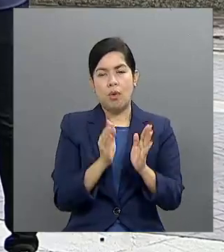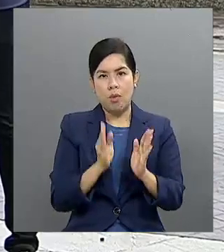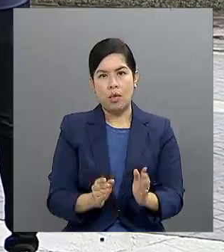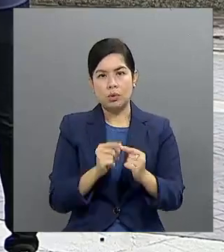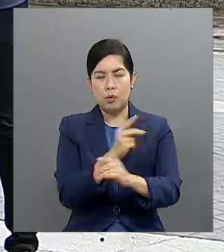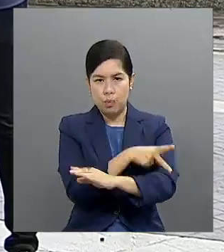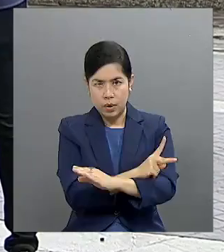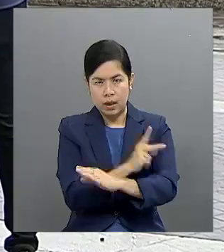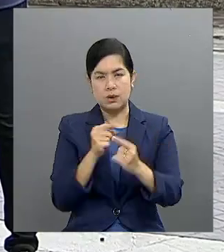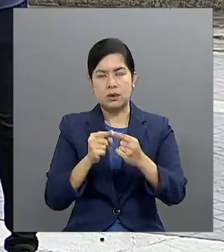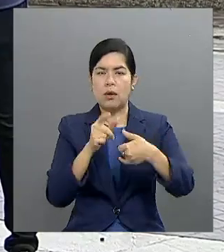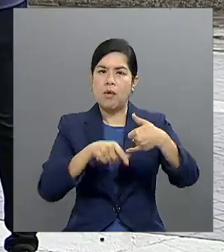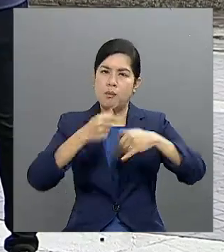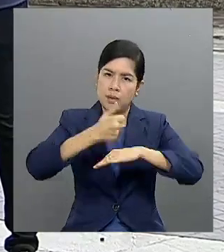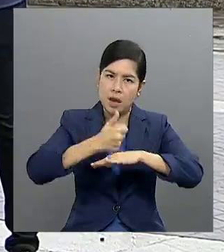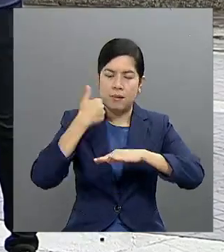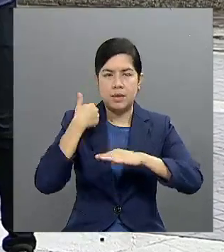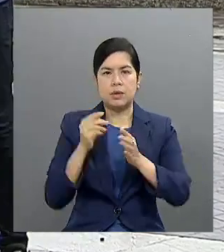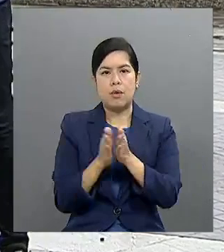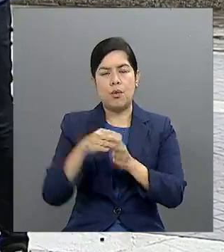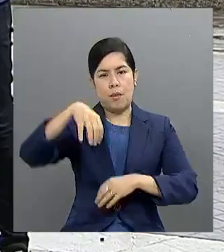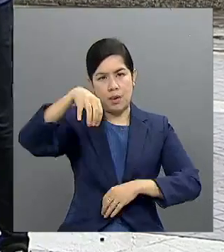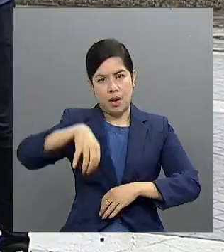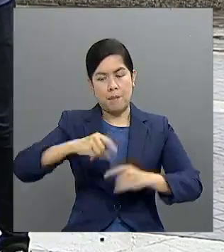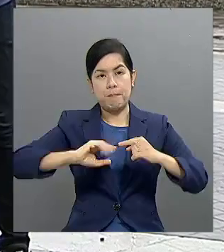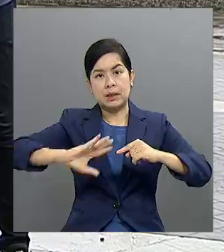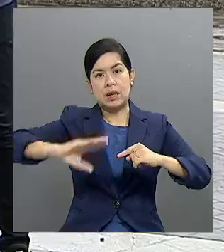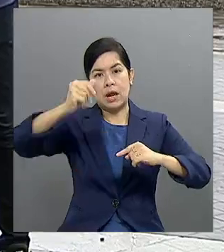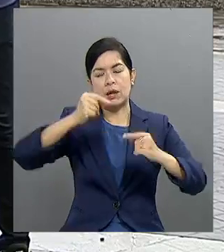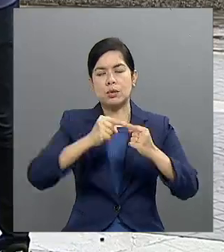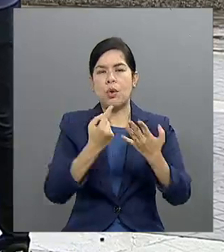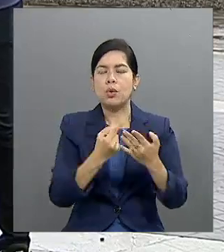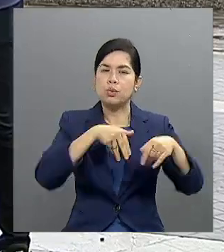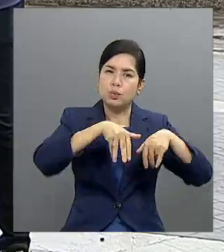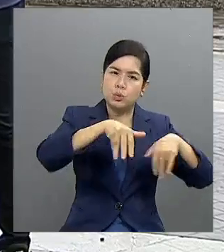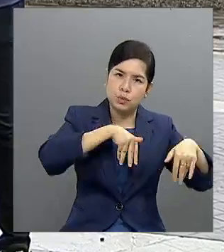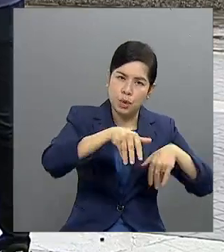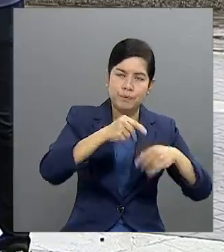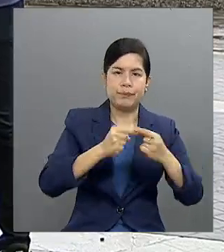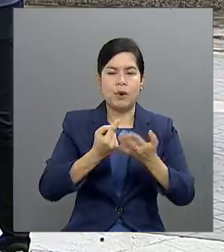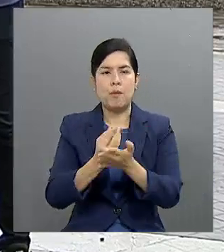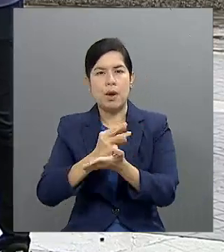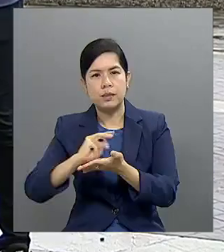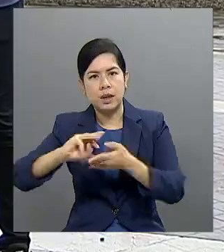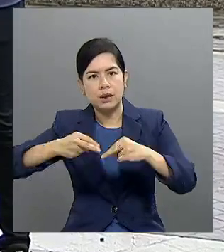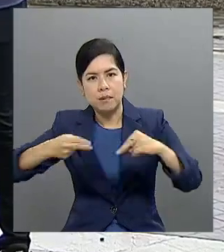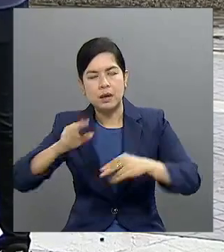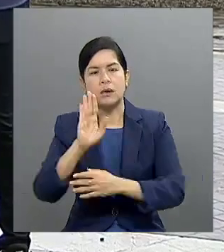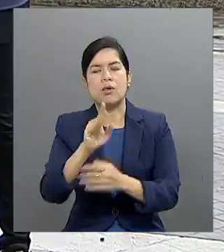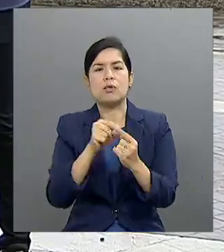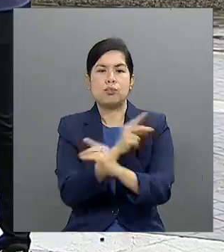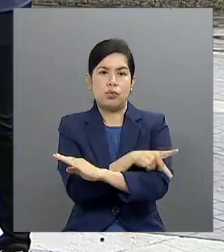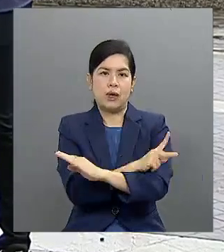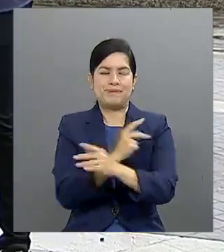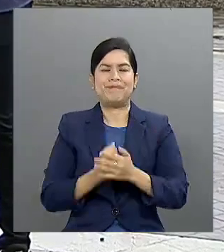บคุณนะคะสำนักงานพัฒนาชุมชนจังหวัดภูเก็ตมหาวิทยาลัยราชภัฏภูเก็ตค่ะชุมชนย่านเมืองเก่าภูเก็ตนะคะเพราะว่าในคราวนี้